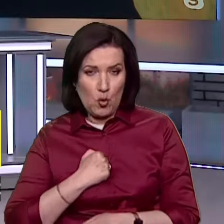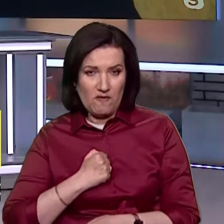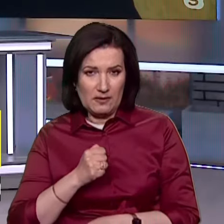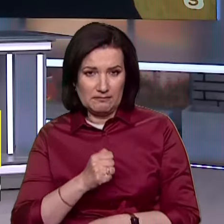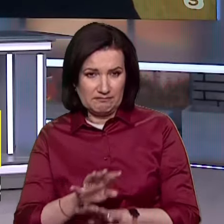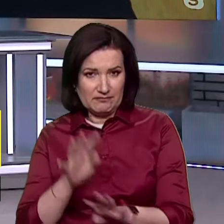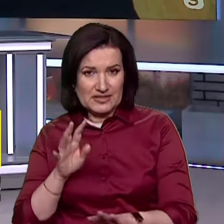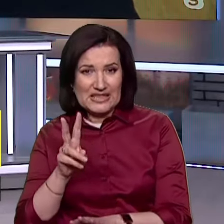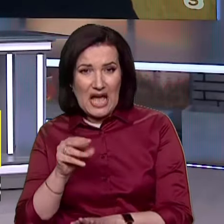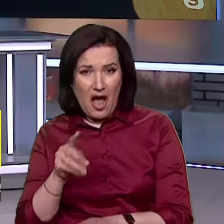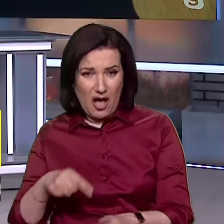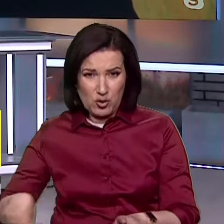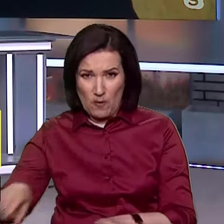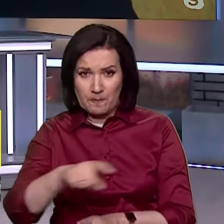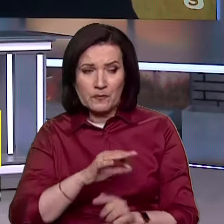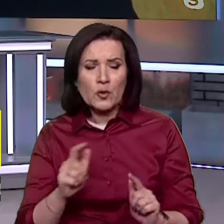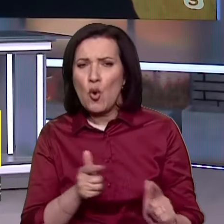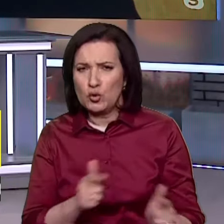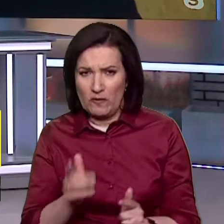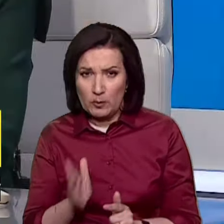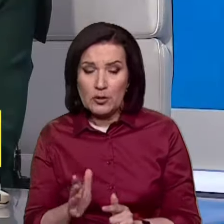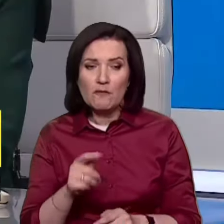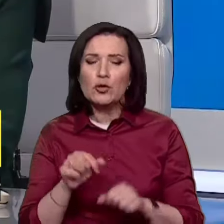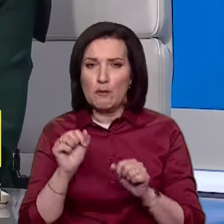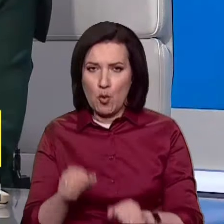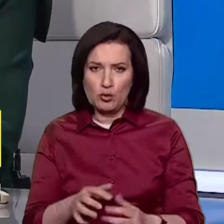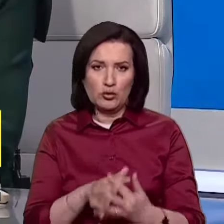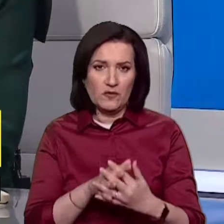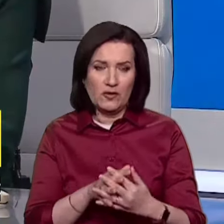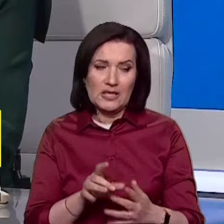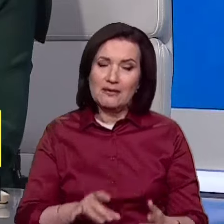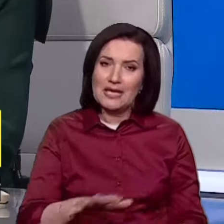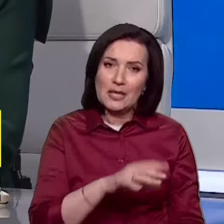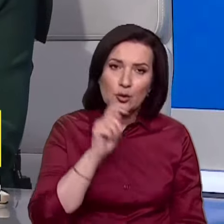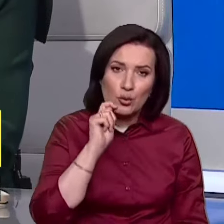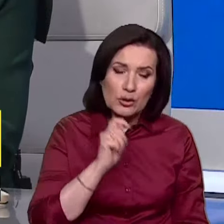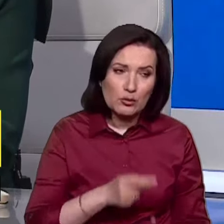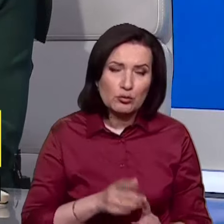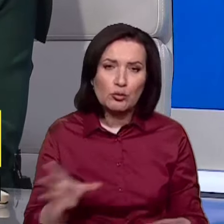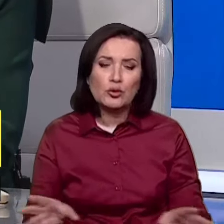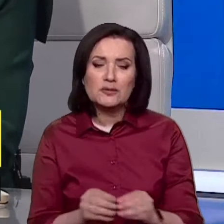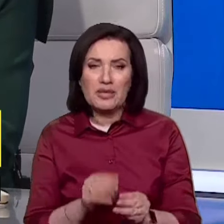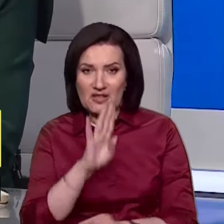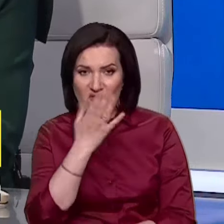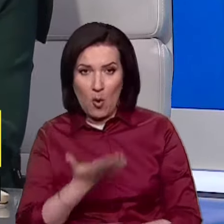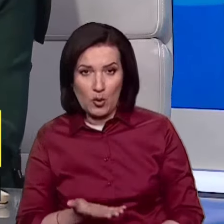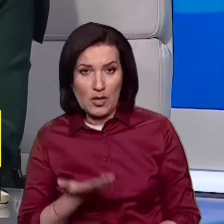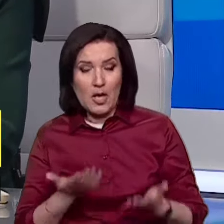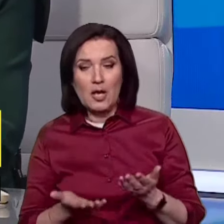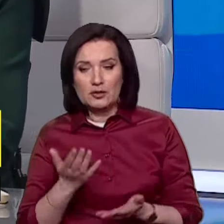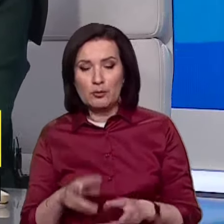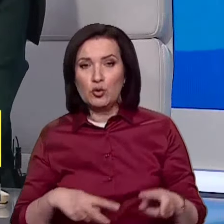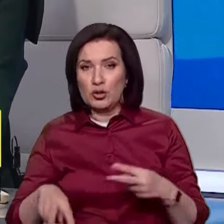контингентів країн НАТО, ну ті, хто готові будуть для цього, вони можуть воювати і на території України, тому що буде спільний ворог. Якщо